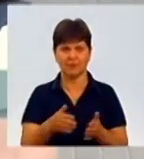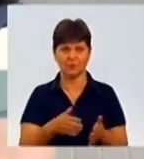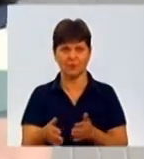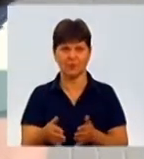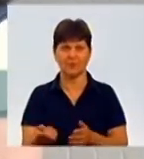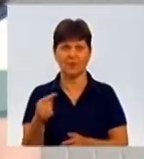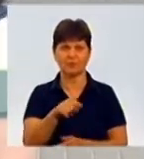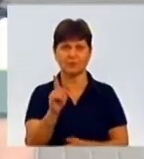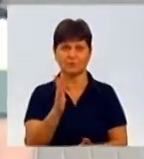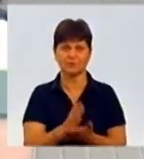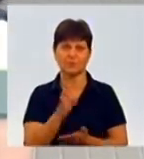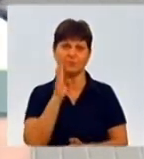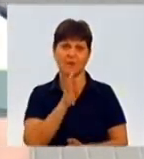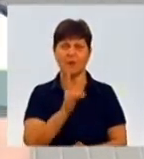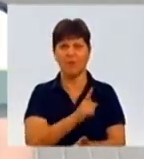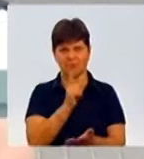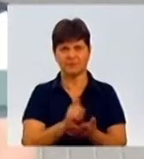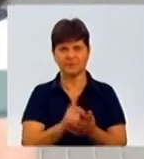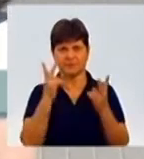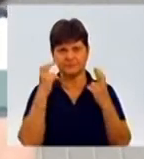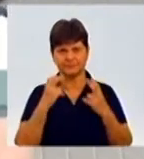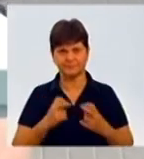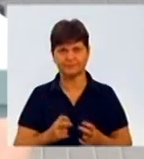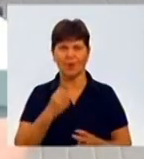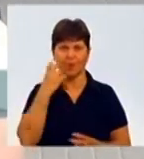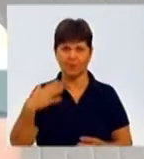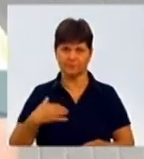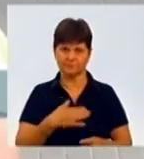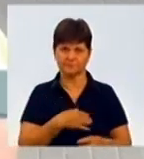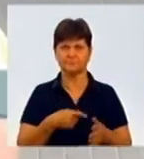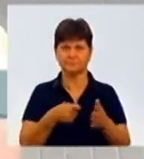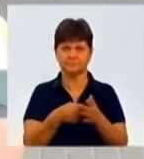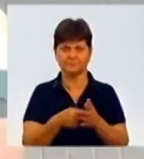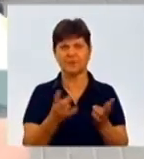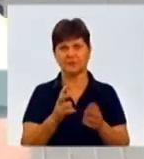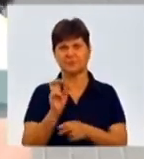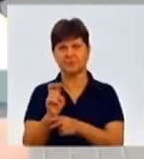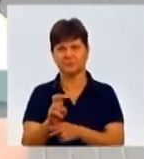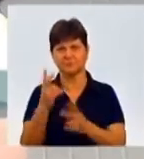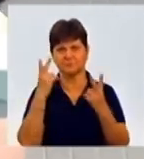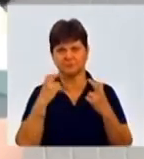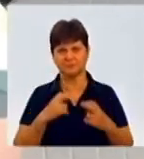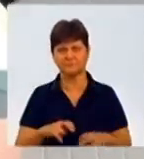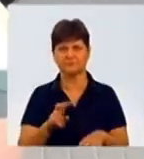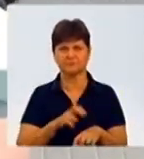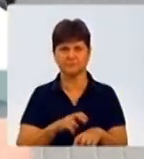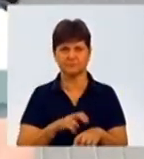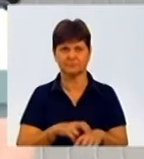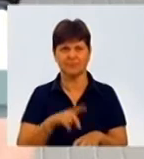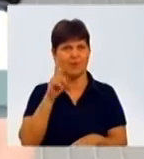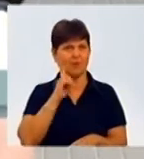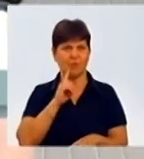того, щоб стати мамою, обов'язково треба провірятися, і після того, як покормити, теж обов'язково треба ходити до лікаря провірятися. Ну все, що я, по крайній мірі, знаю, що до